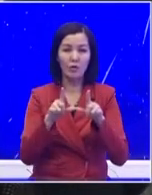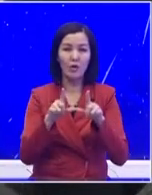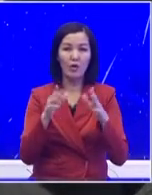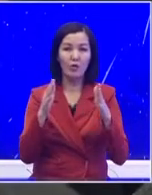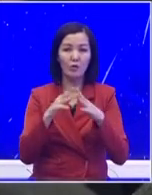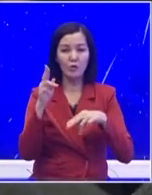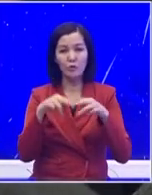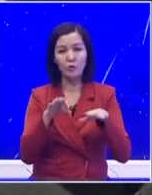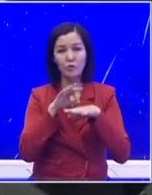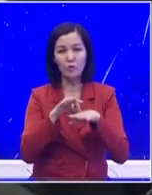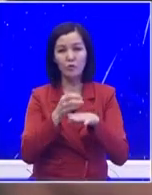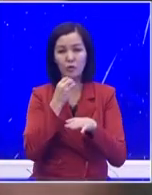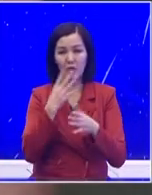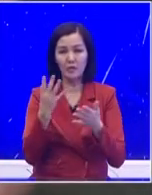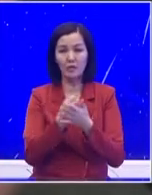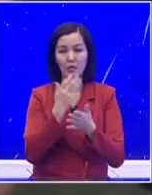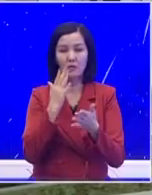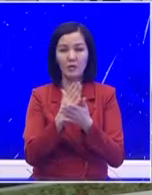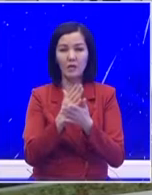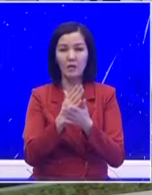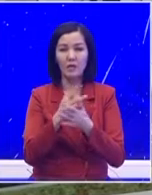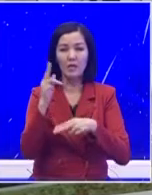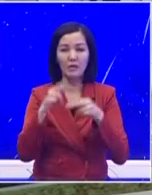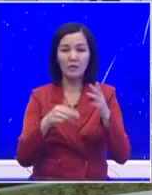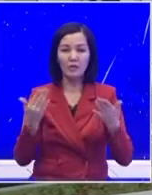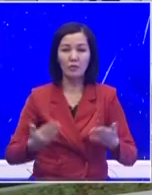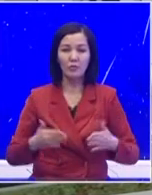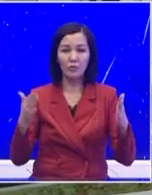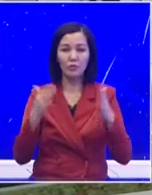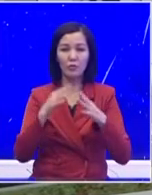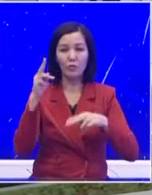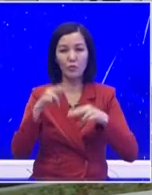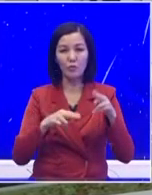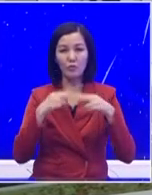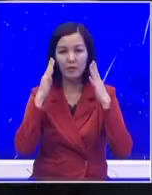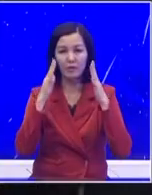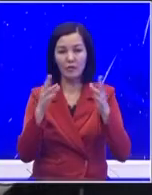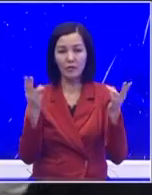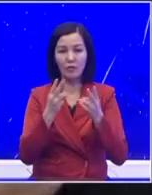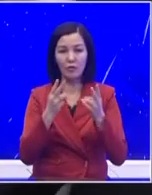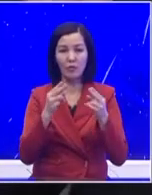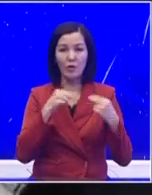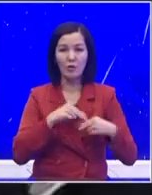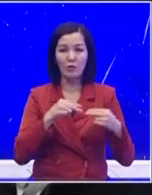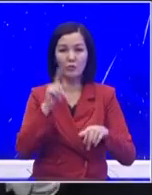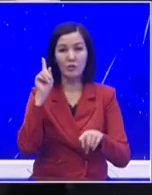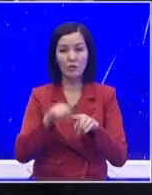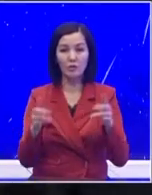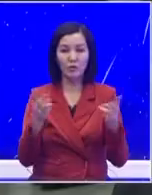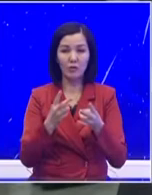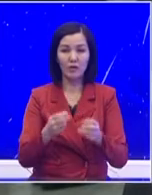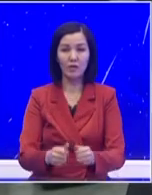қажет. Сонда ғана жақсы нәтиже болады. Салынатын тұрғын үйлердің құрылысын басты назарда ұстап, жұмысты